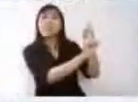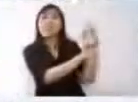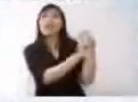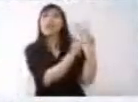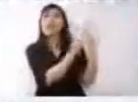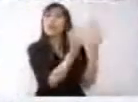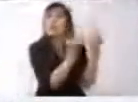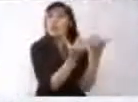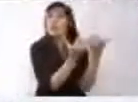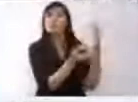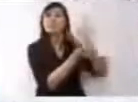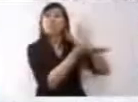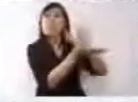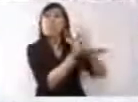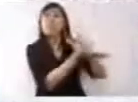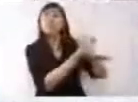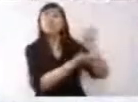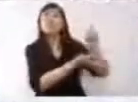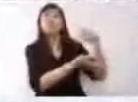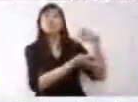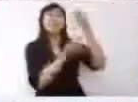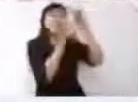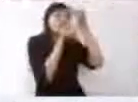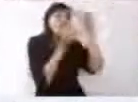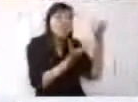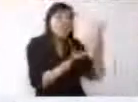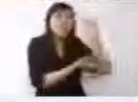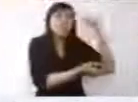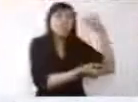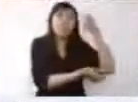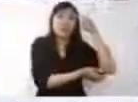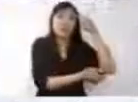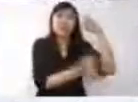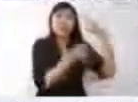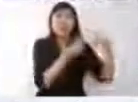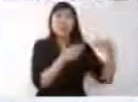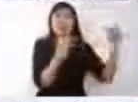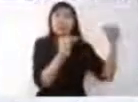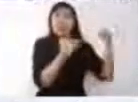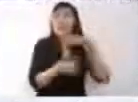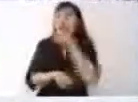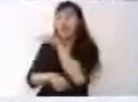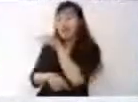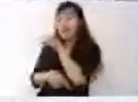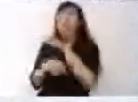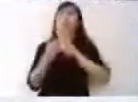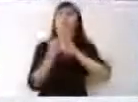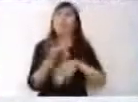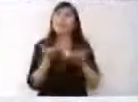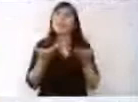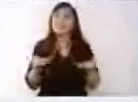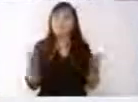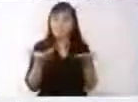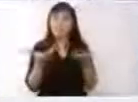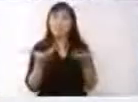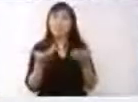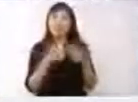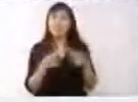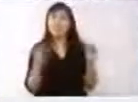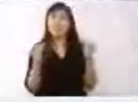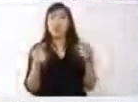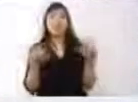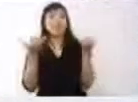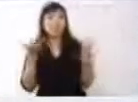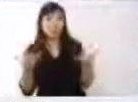ng restrictions na ito. Pero po maaari pong mas maganda po siguro na kumontak po tayo sa Embassy of Japan sa Manila